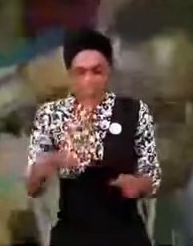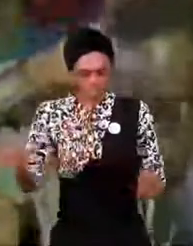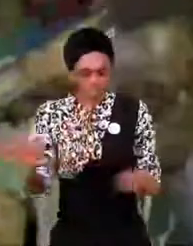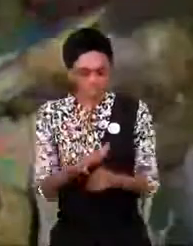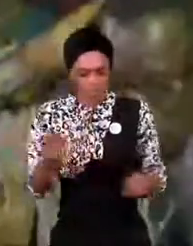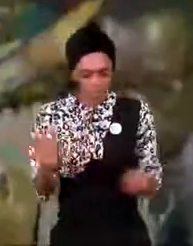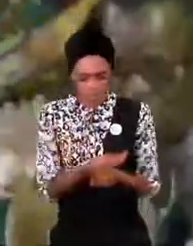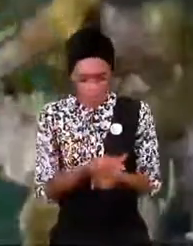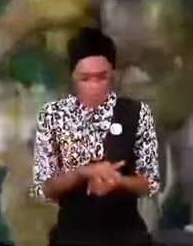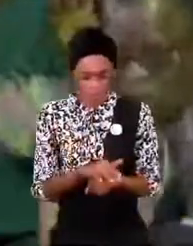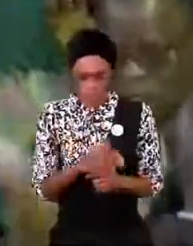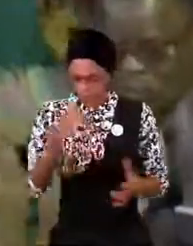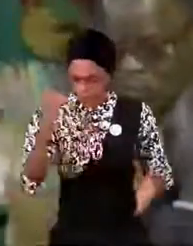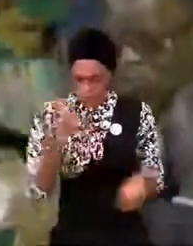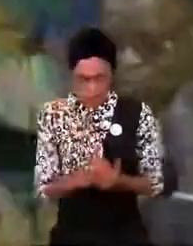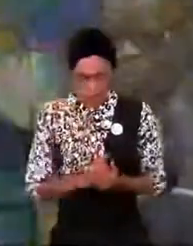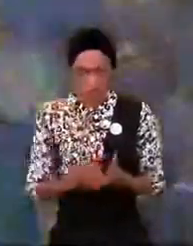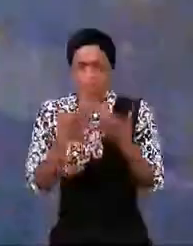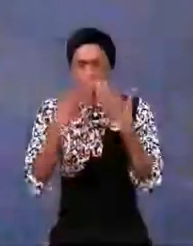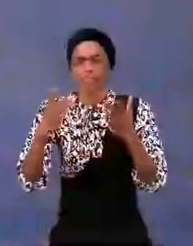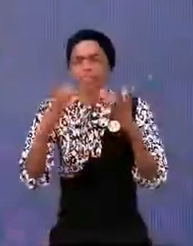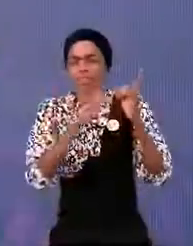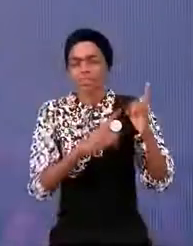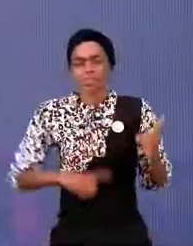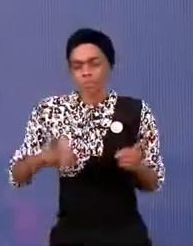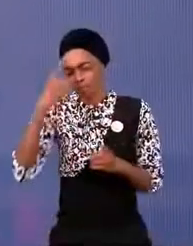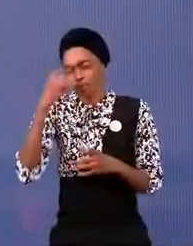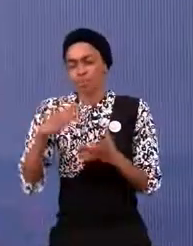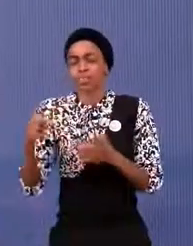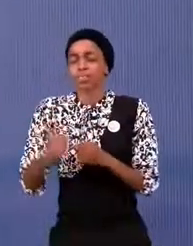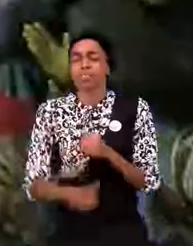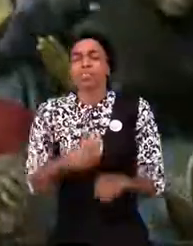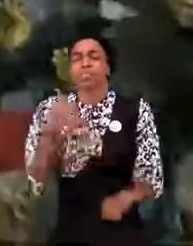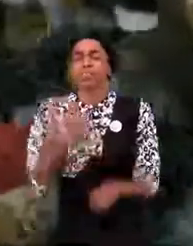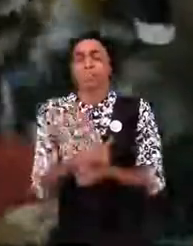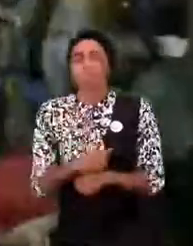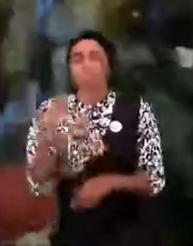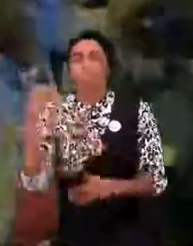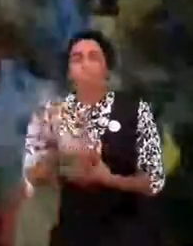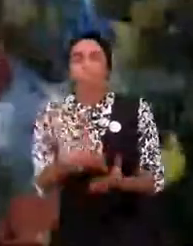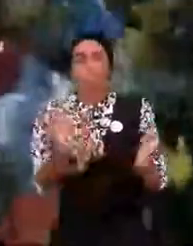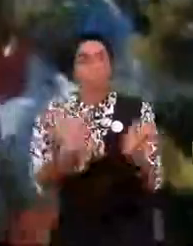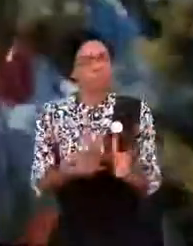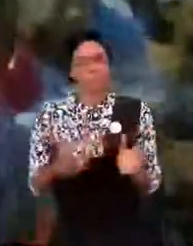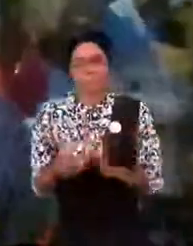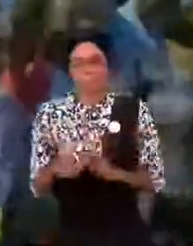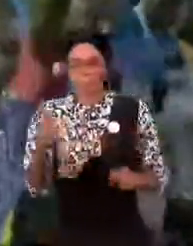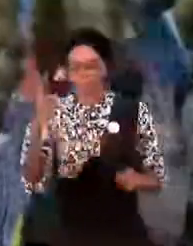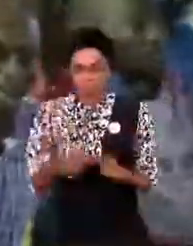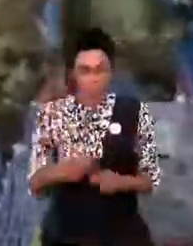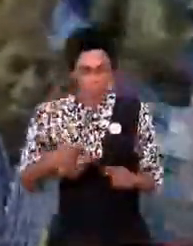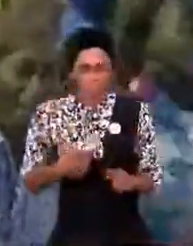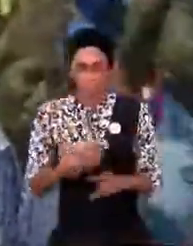Merci Seigneur pour la confirmation. Au nom de Jésus, nous prions.